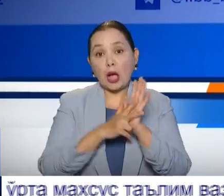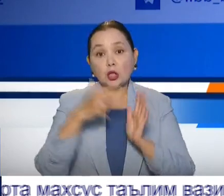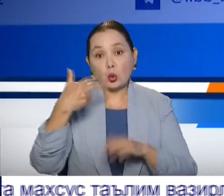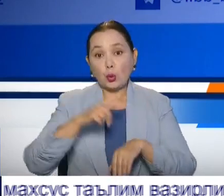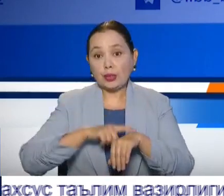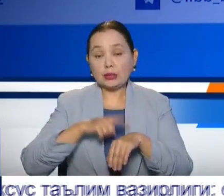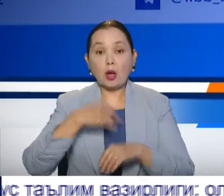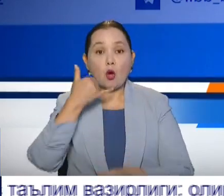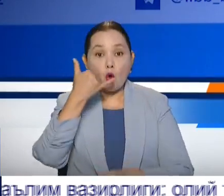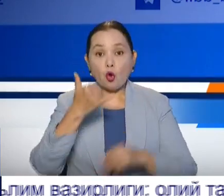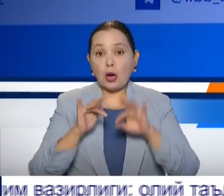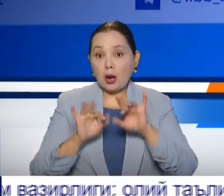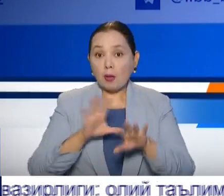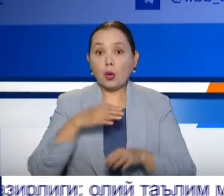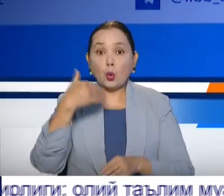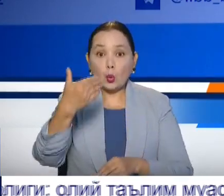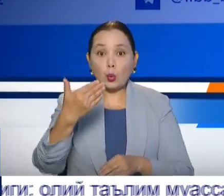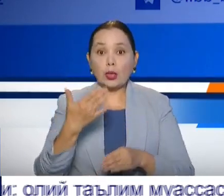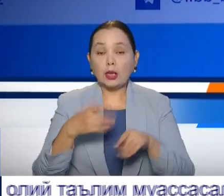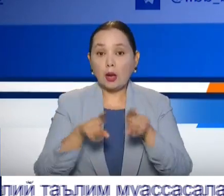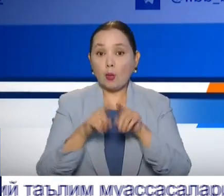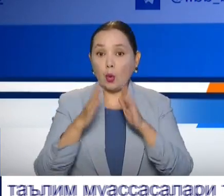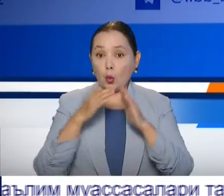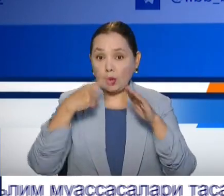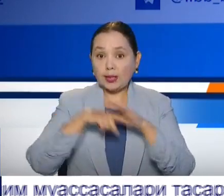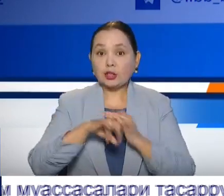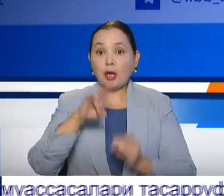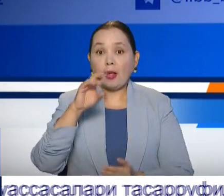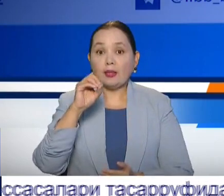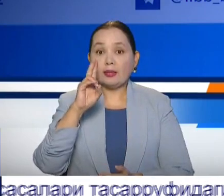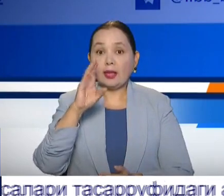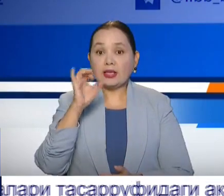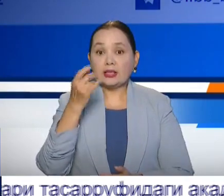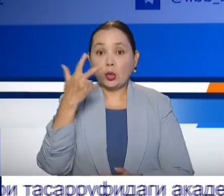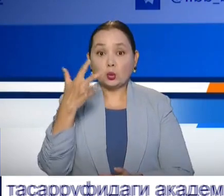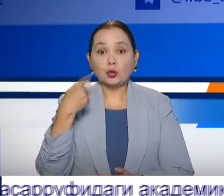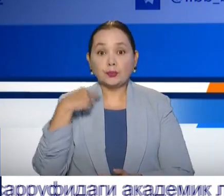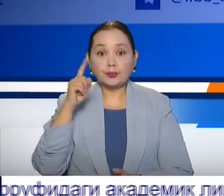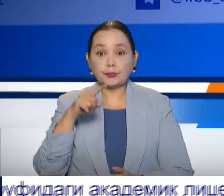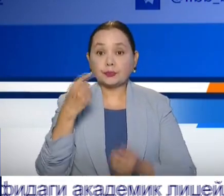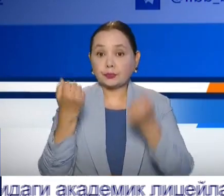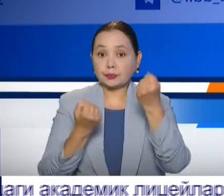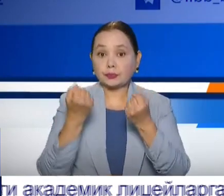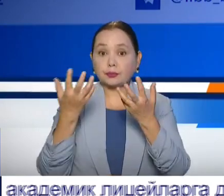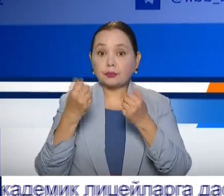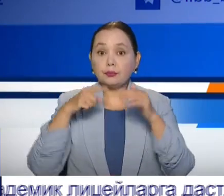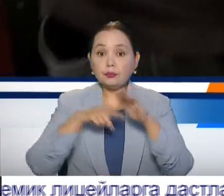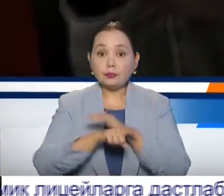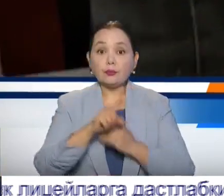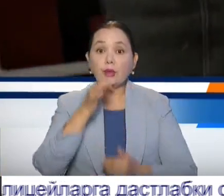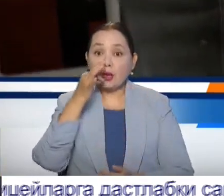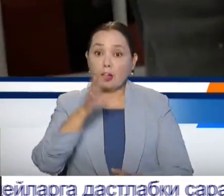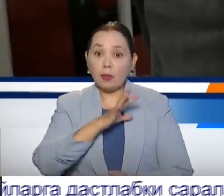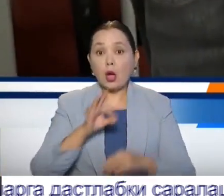102'ye qo'ng'iroq qilib, uning uyini ichidan Nexia 3 noma'lum shaxslar tomonidan olib qochilganligi to'g'risida xabar bergan.